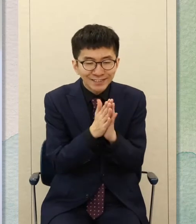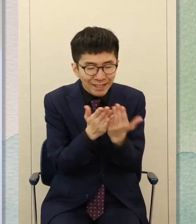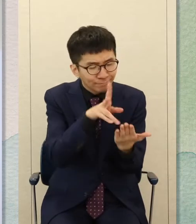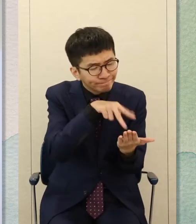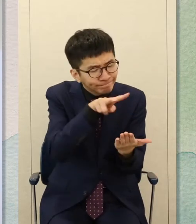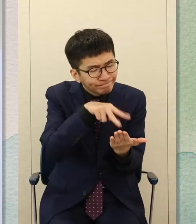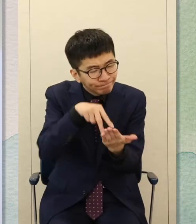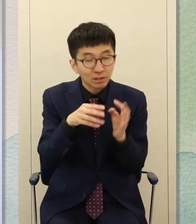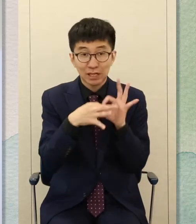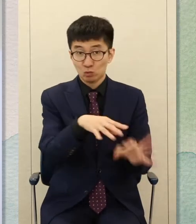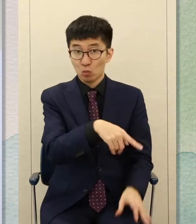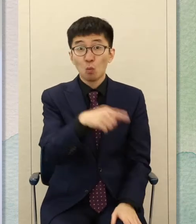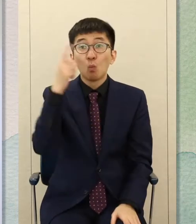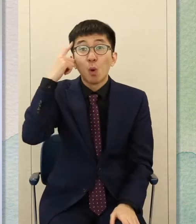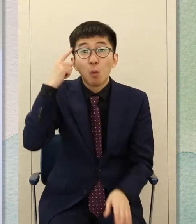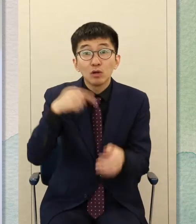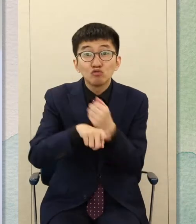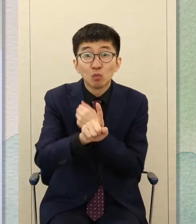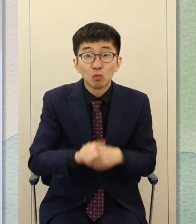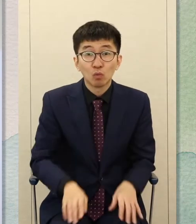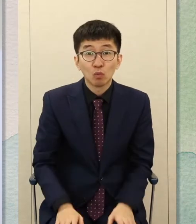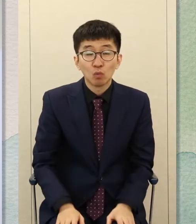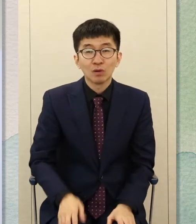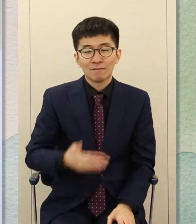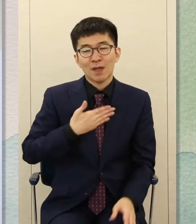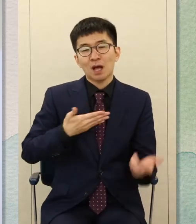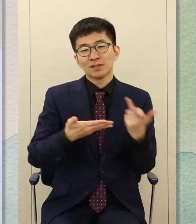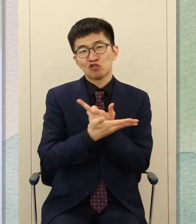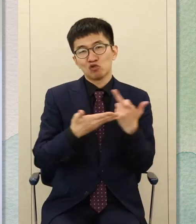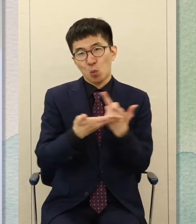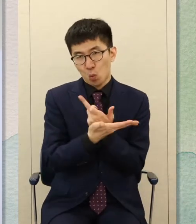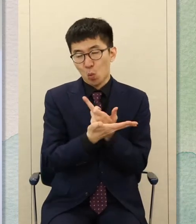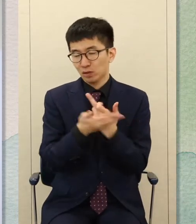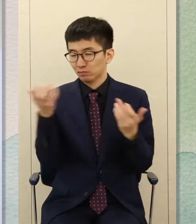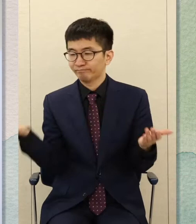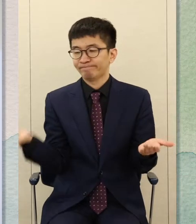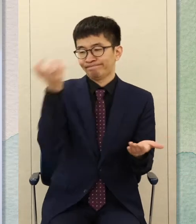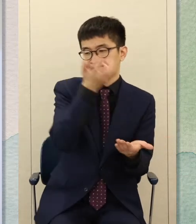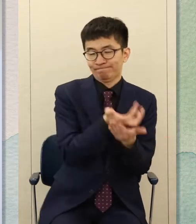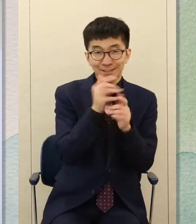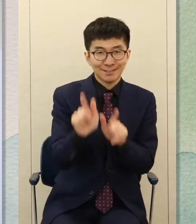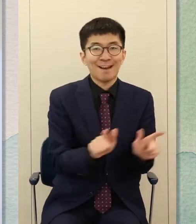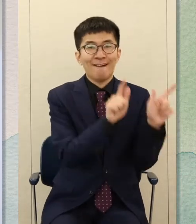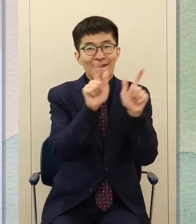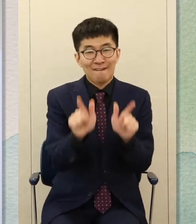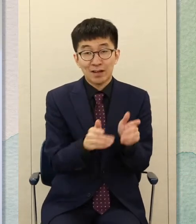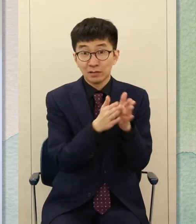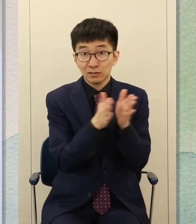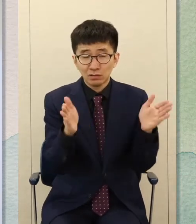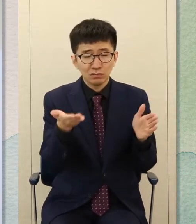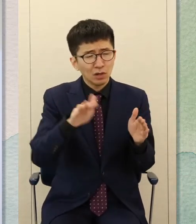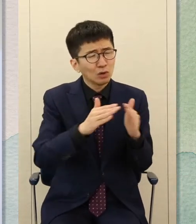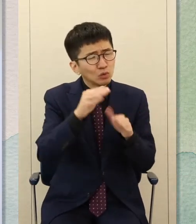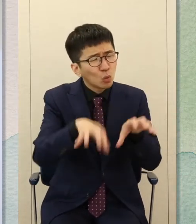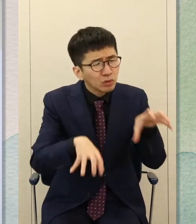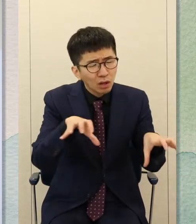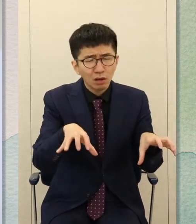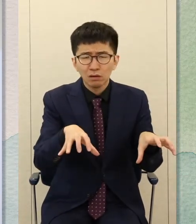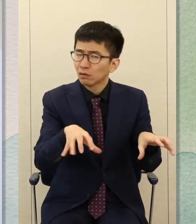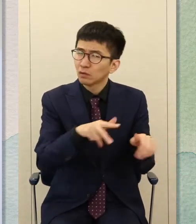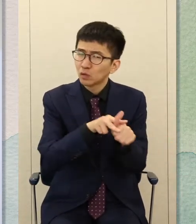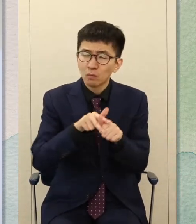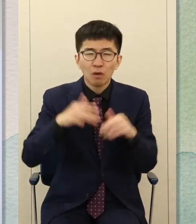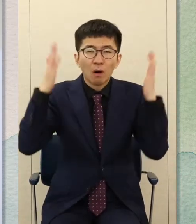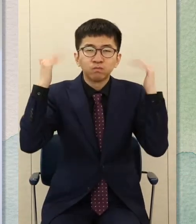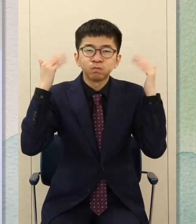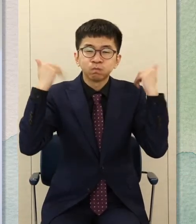읽으세요. 그러니까 왜 그러겠어요? 내가 제주도에 이민을 갔는데 이주를 했는데 우리 동네를 너무나 모르네? 이렇게 된